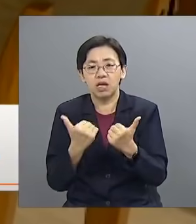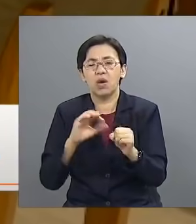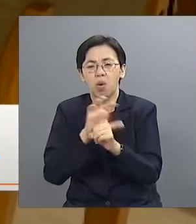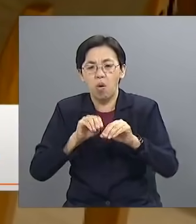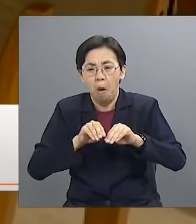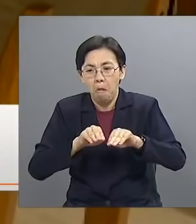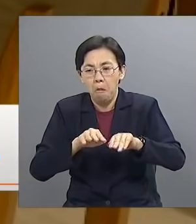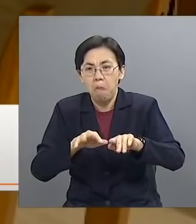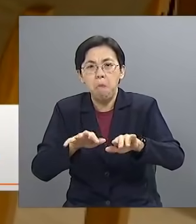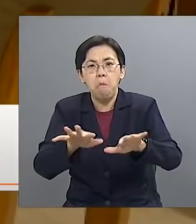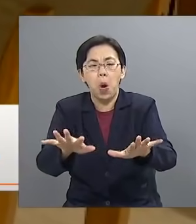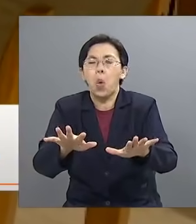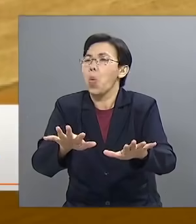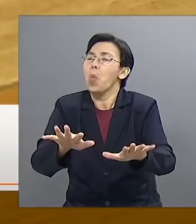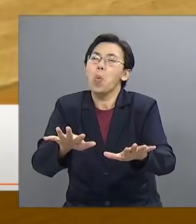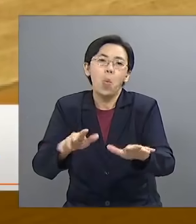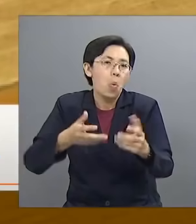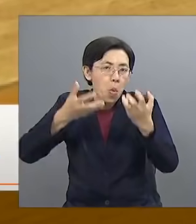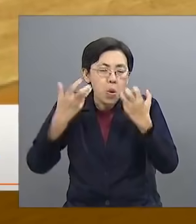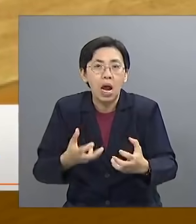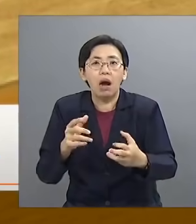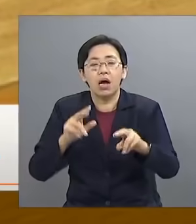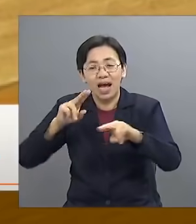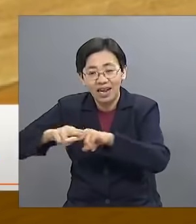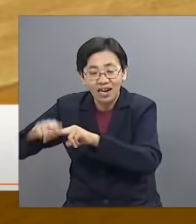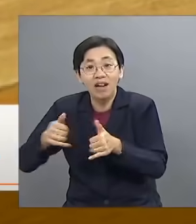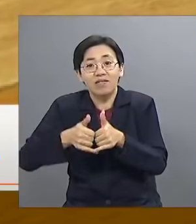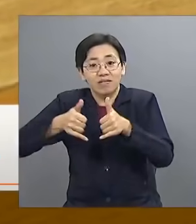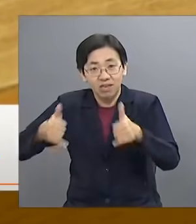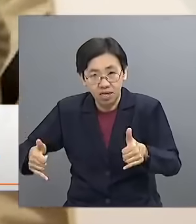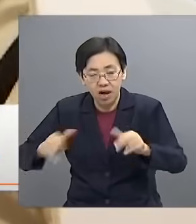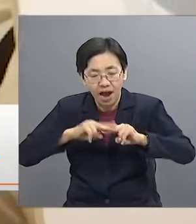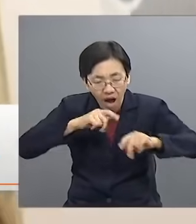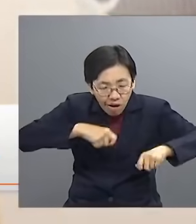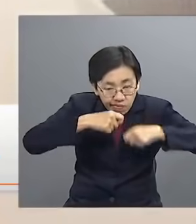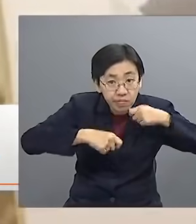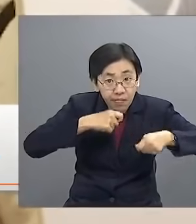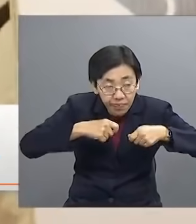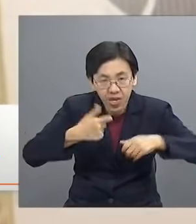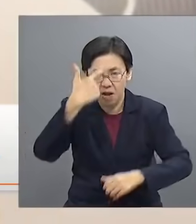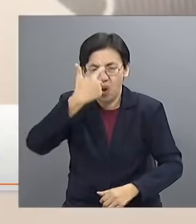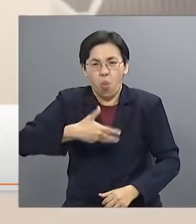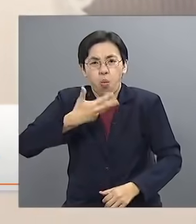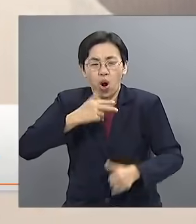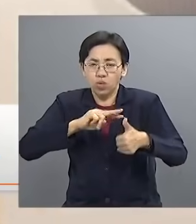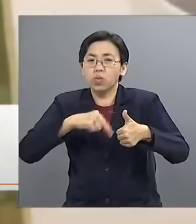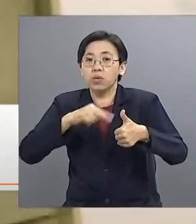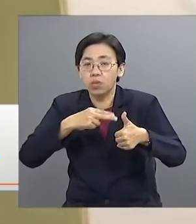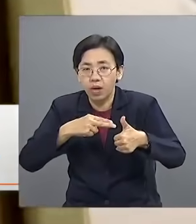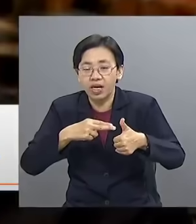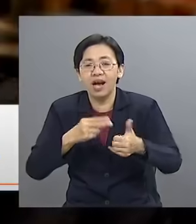นี้ด้วยการเว้นระยะห่างนั่งรับประทานอาหารตรวจวัดอุณหภูมิและล้างมือด้วยเจลแอลกอฮ